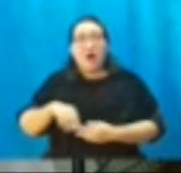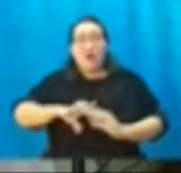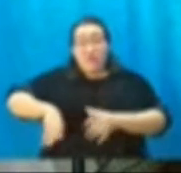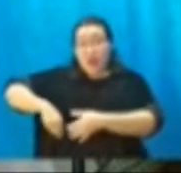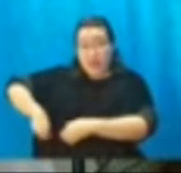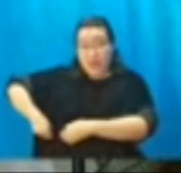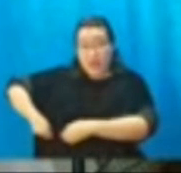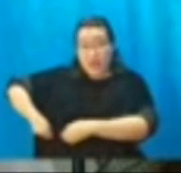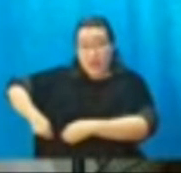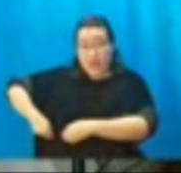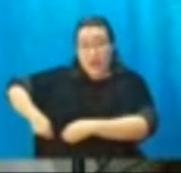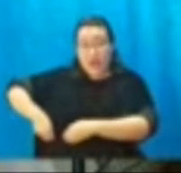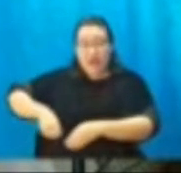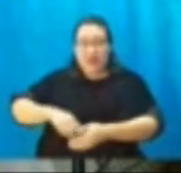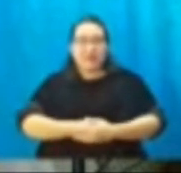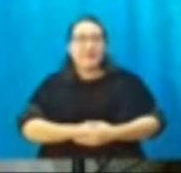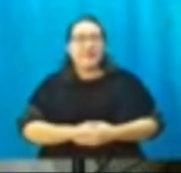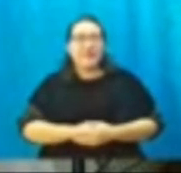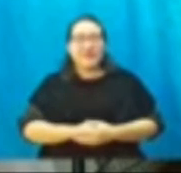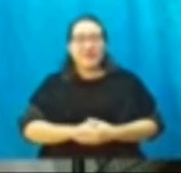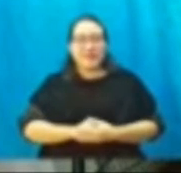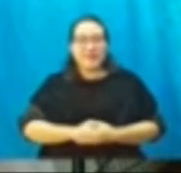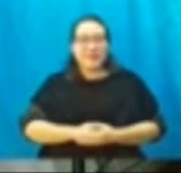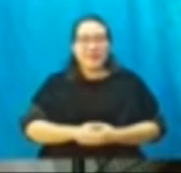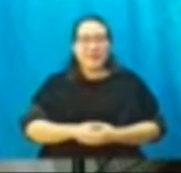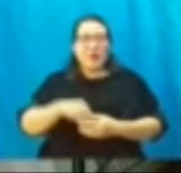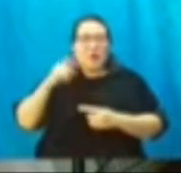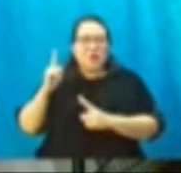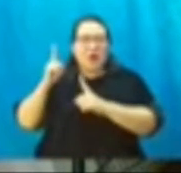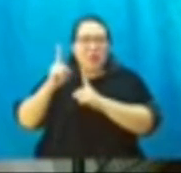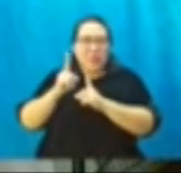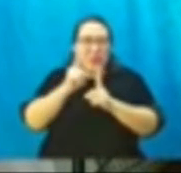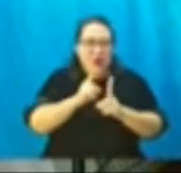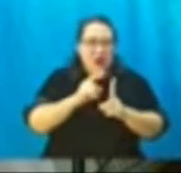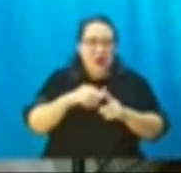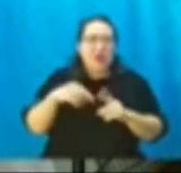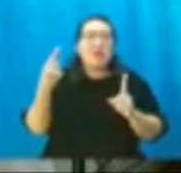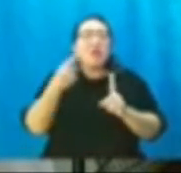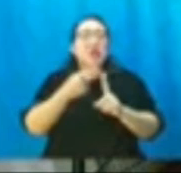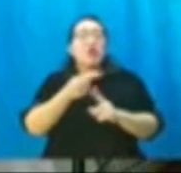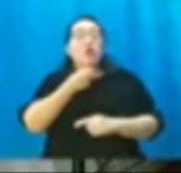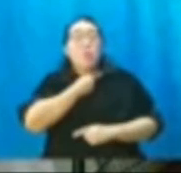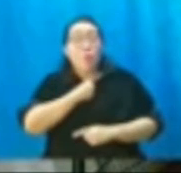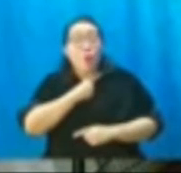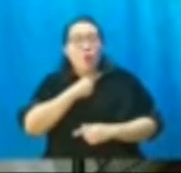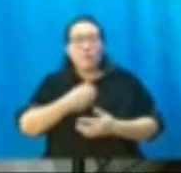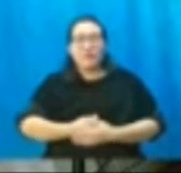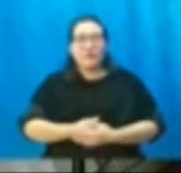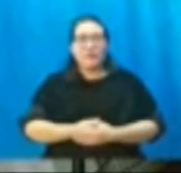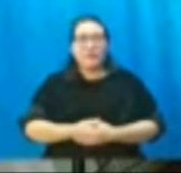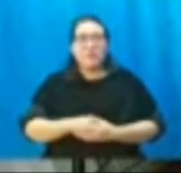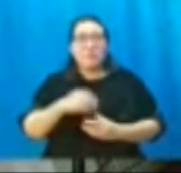diusir keluar father haiyi ini salah satunya dari mereka itu